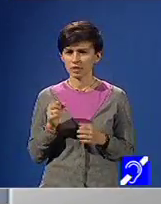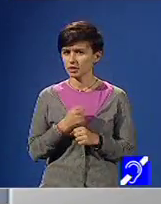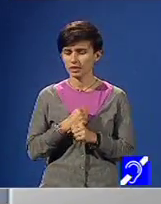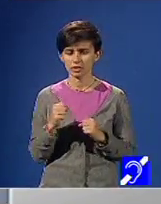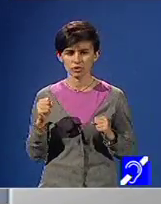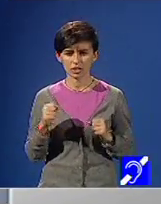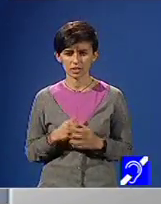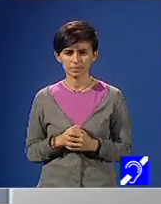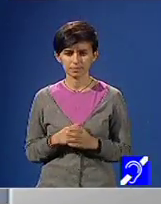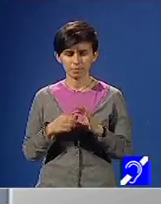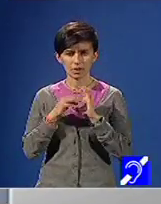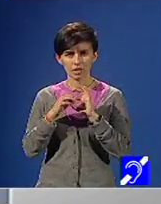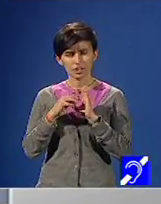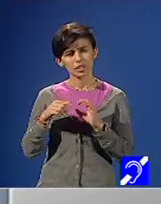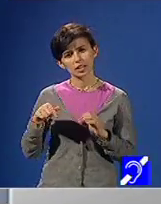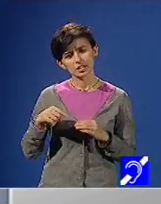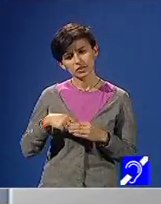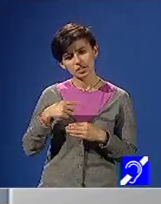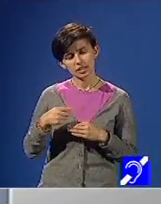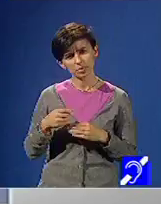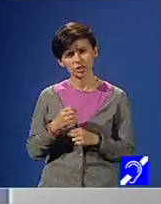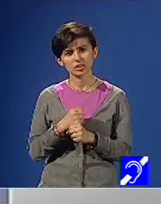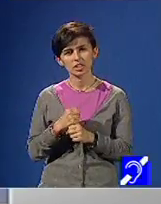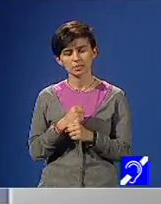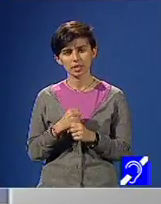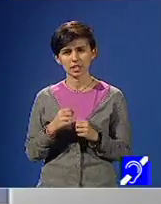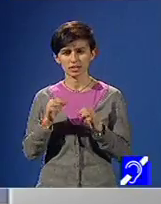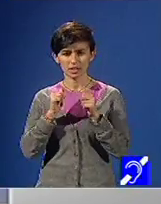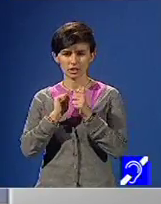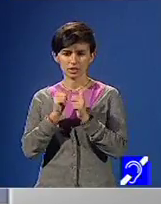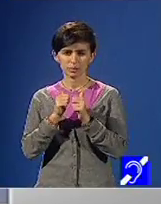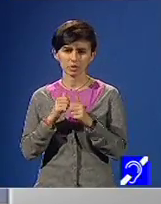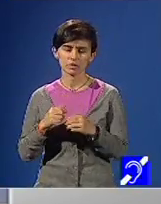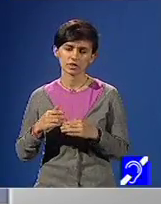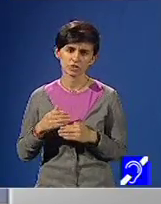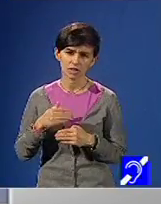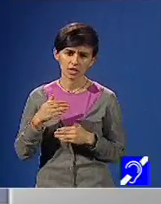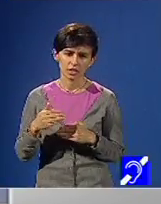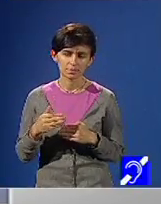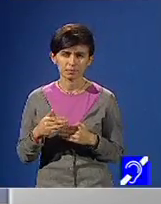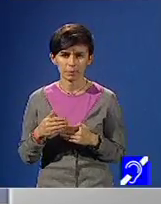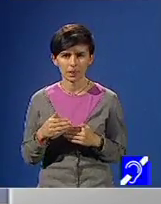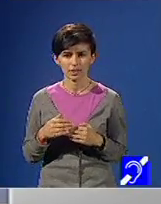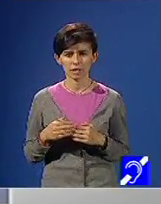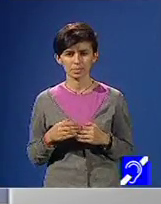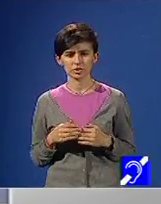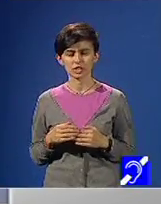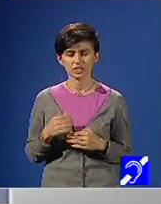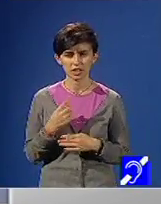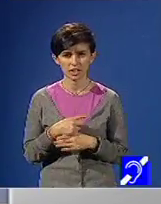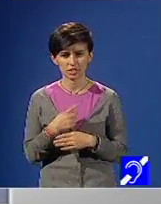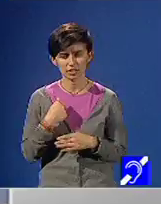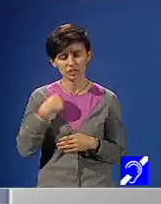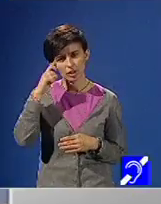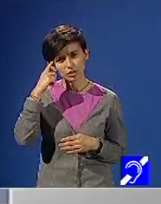voastră trece dincolo de experiența sportivă, înțeleg, și pătrunde mai departe, dar și sunt convins când va urmări